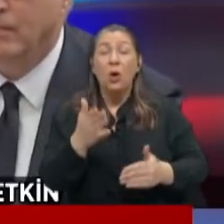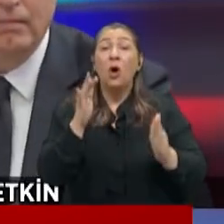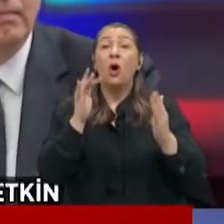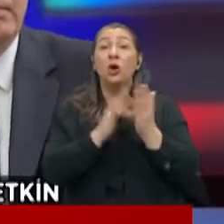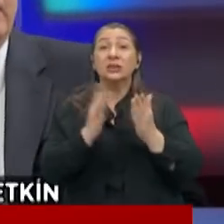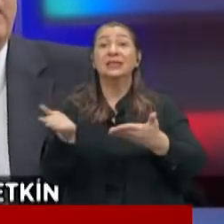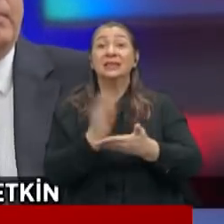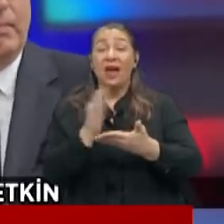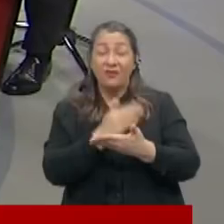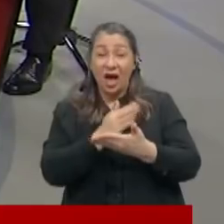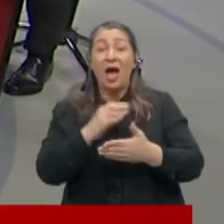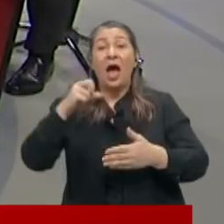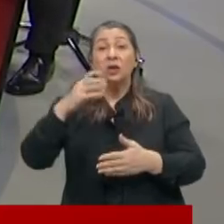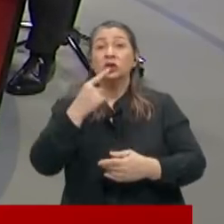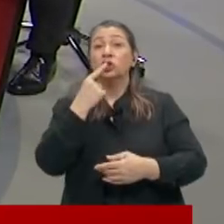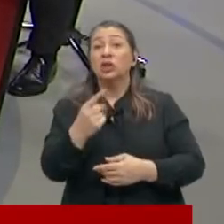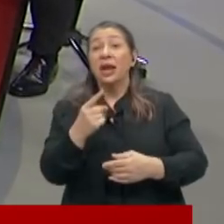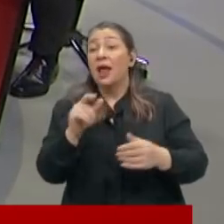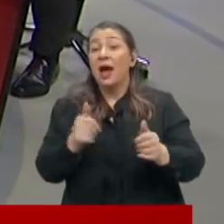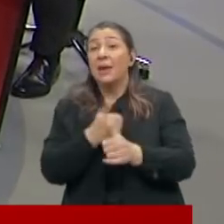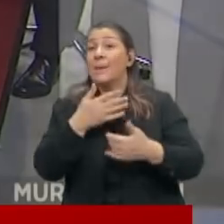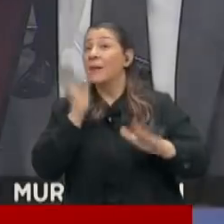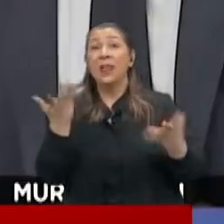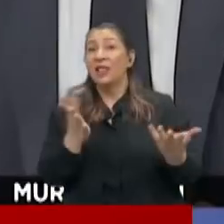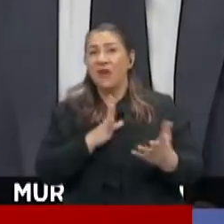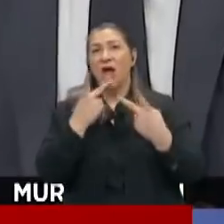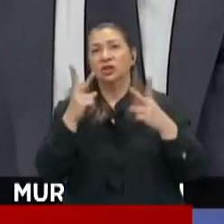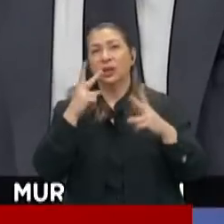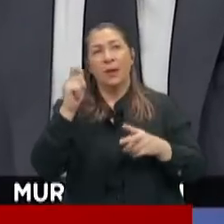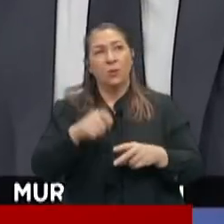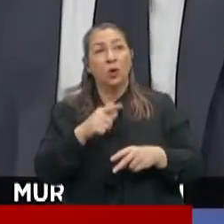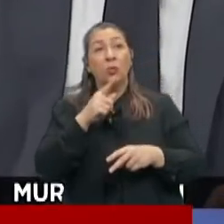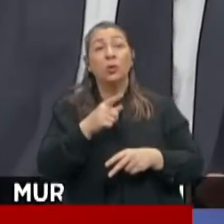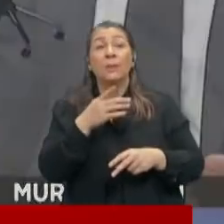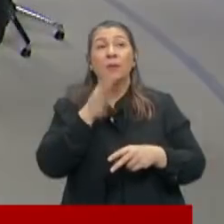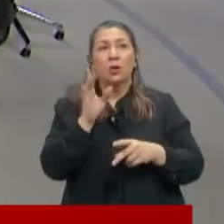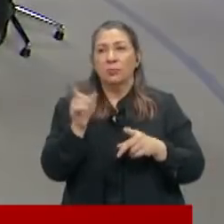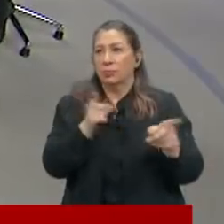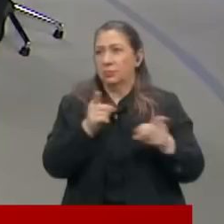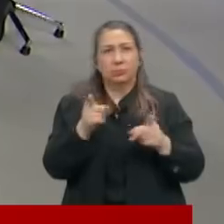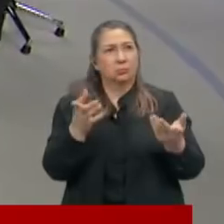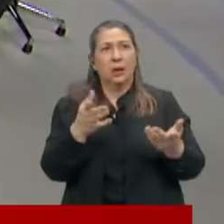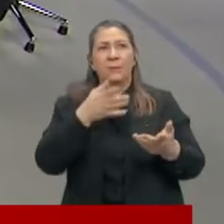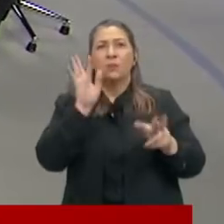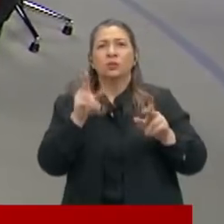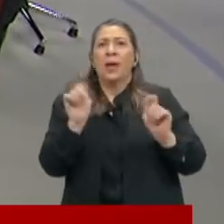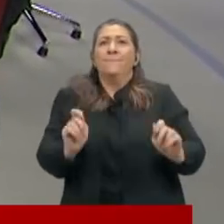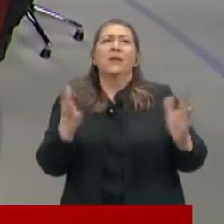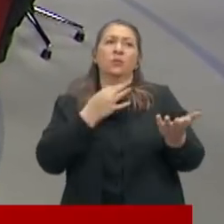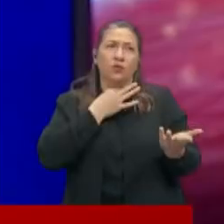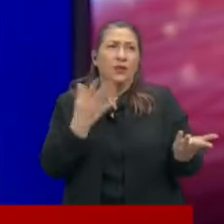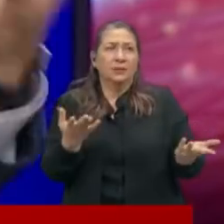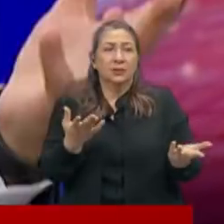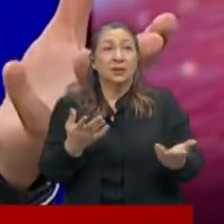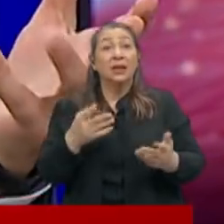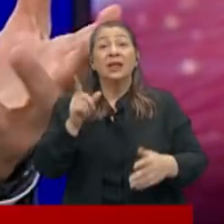Orta sayfa Erdoğan'ın sözlerinin arkasındaki bilinmeyenleri açıklıyor. Bilmiyor muyuz Allah aşkına? Yok yani, evet. Ya bilmiyormuş gibi davranmayalım